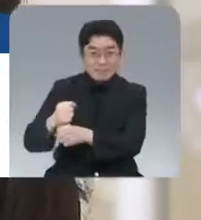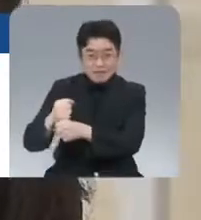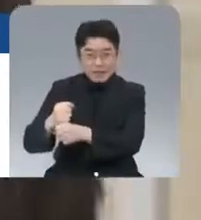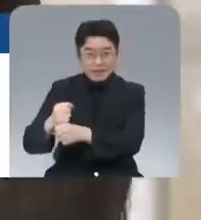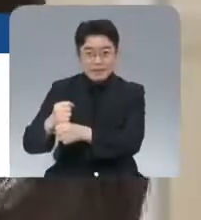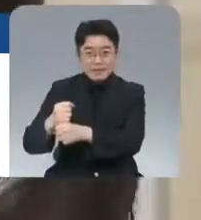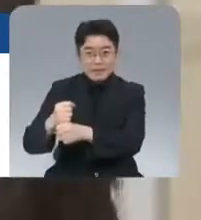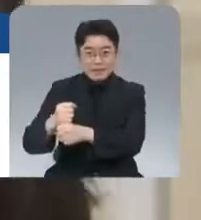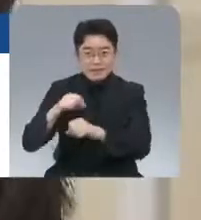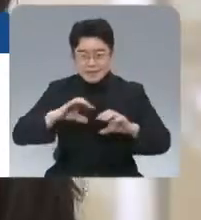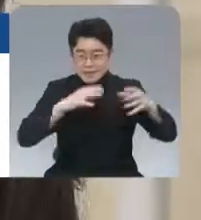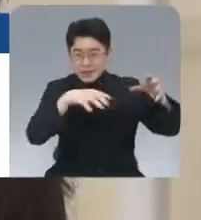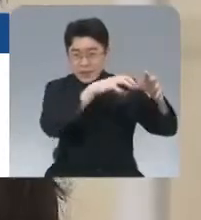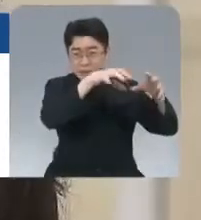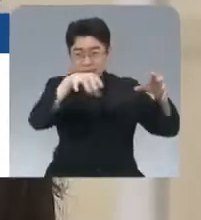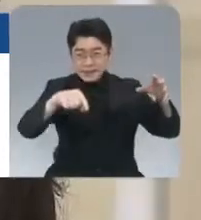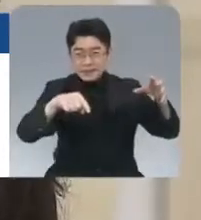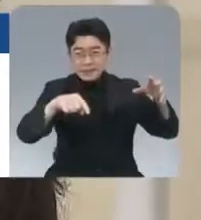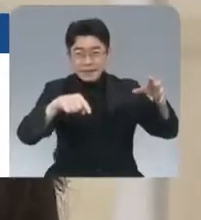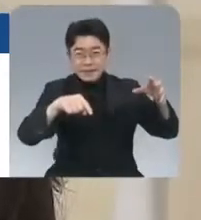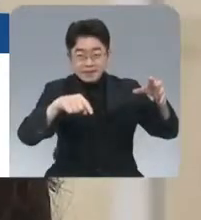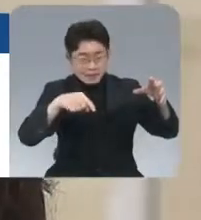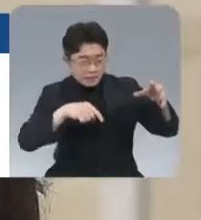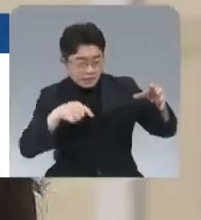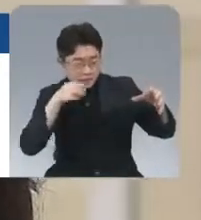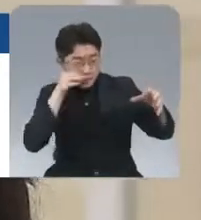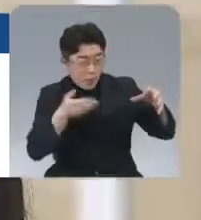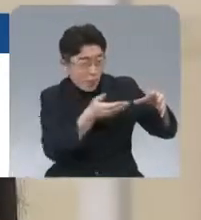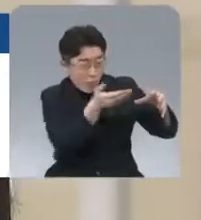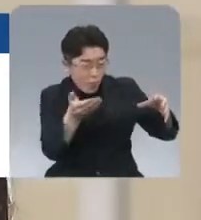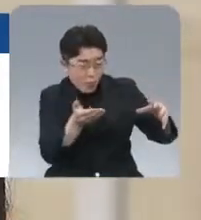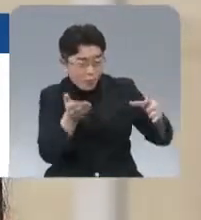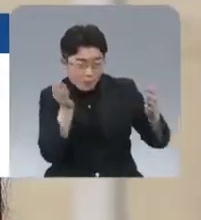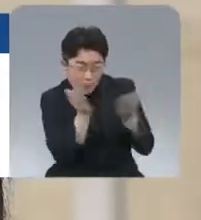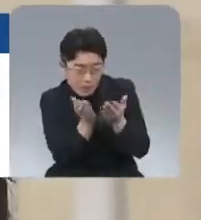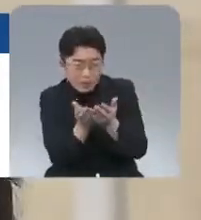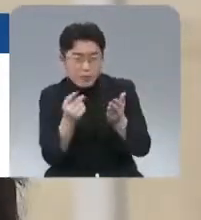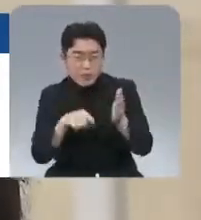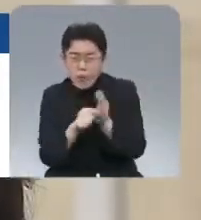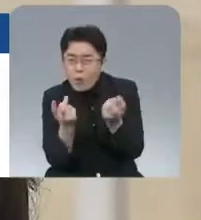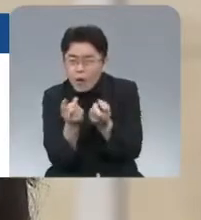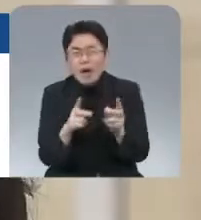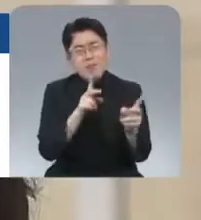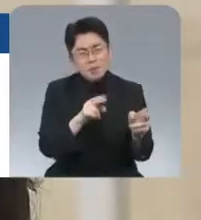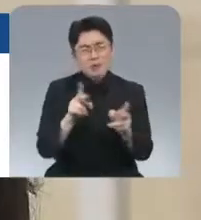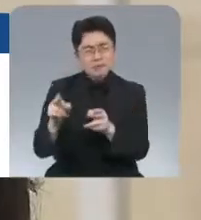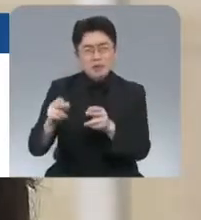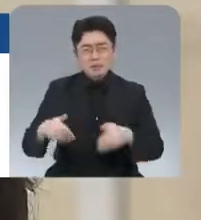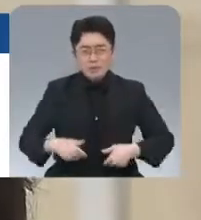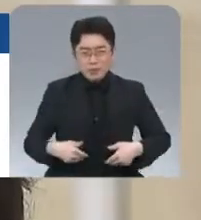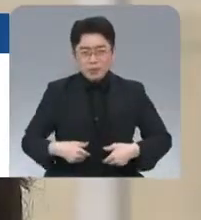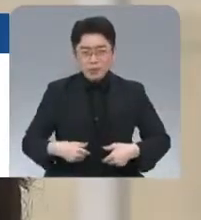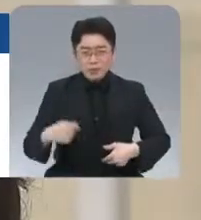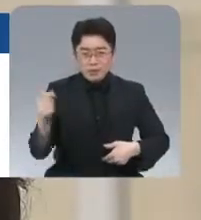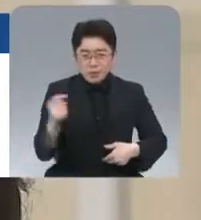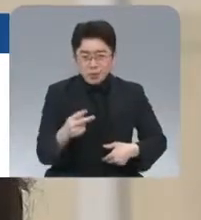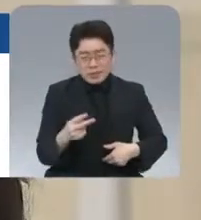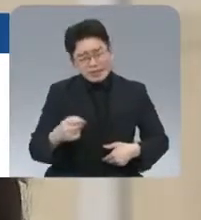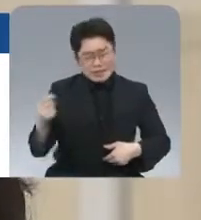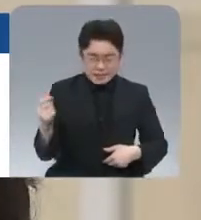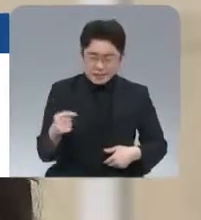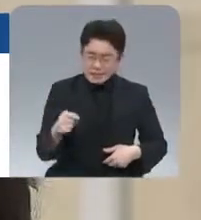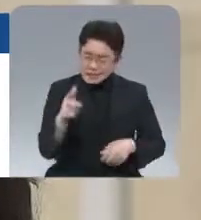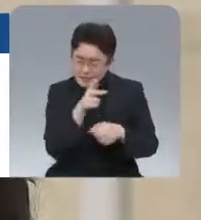состоялась север американская премьера его режиссерского дебюта охота леченье обещает продолжить карьеру